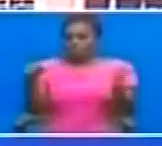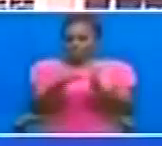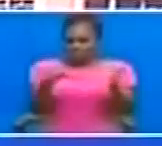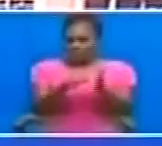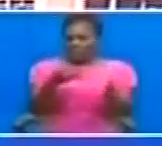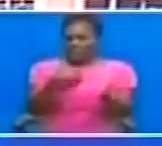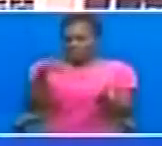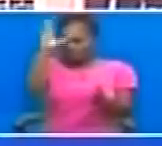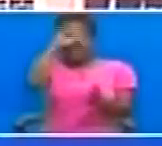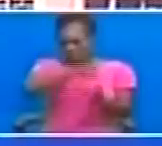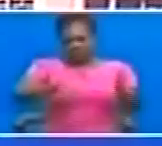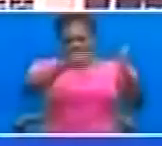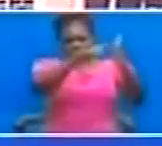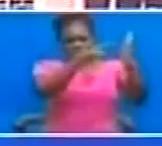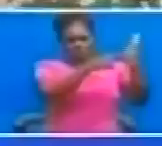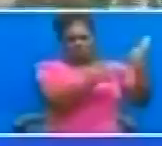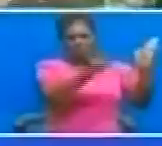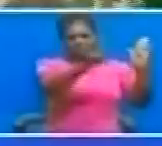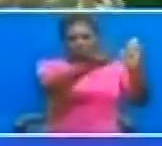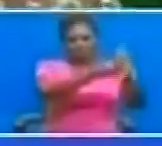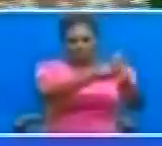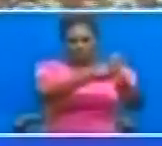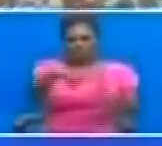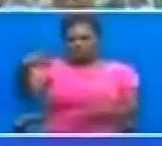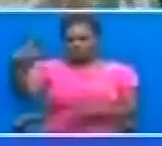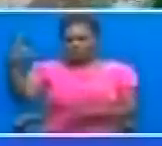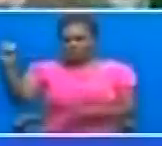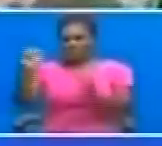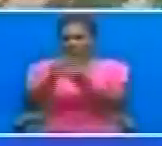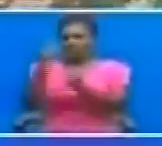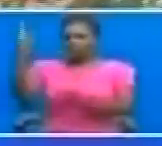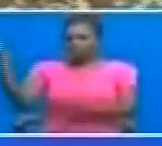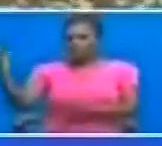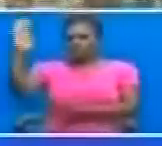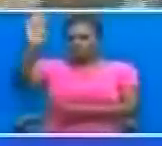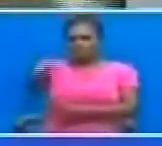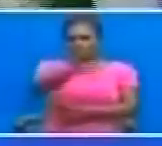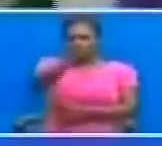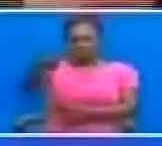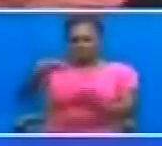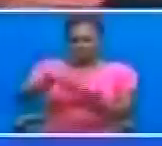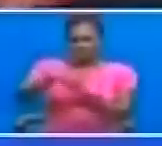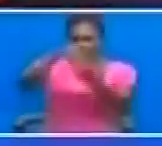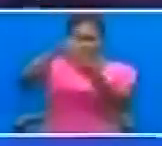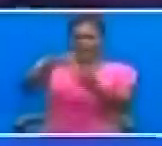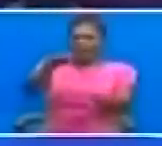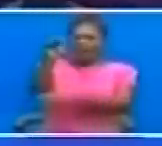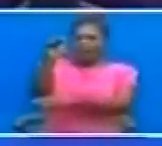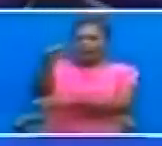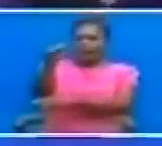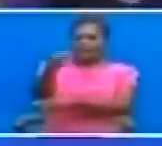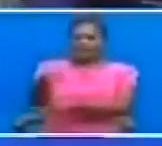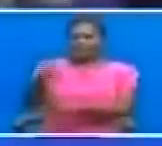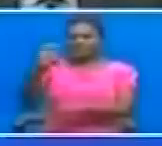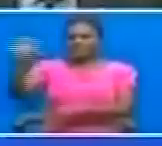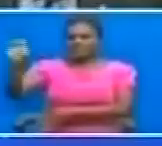na ukosefu wa sera na sheria. Mwaka wa 2014, mbunge mteule Isaac Mwaura alitoa mwito kwa Jumuiya ya